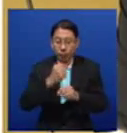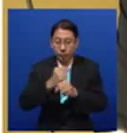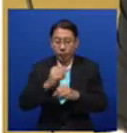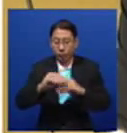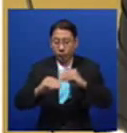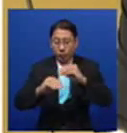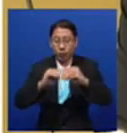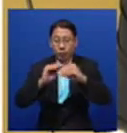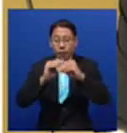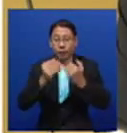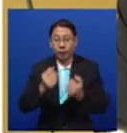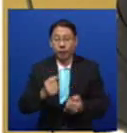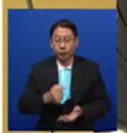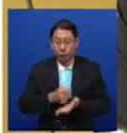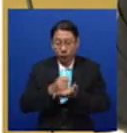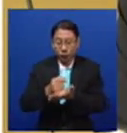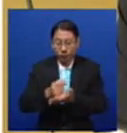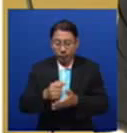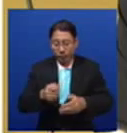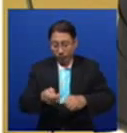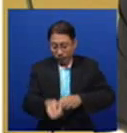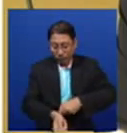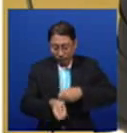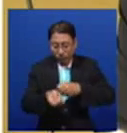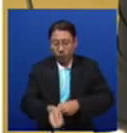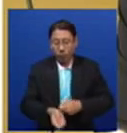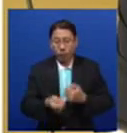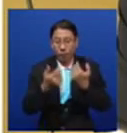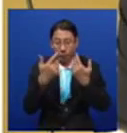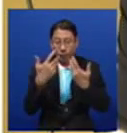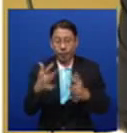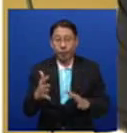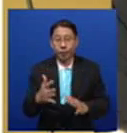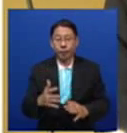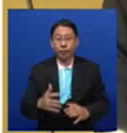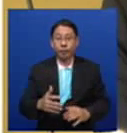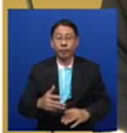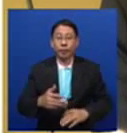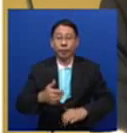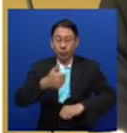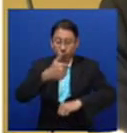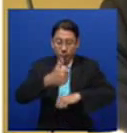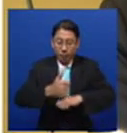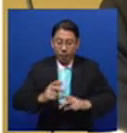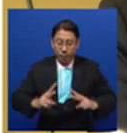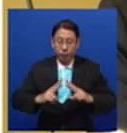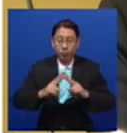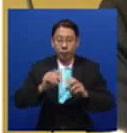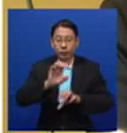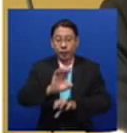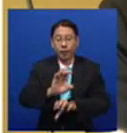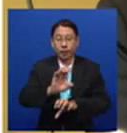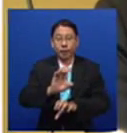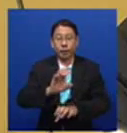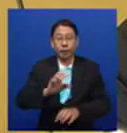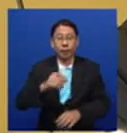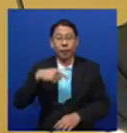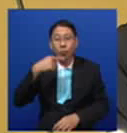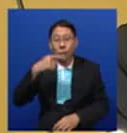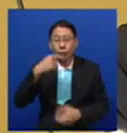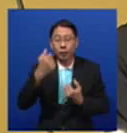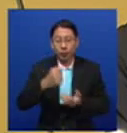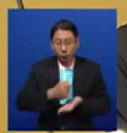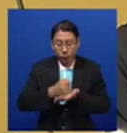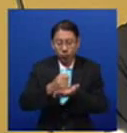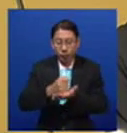างงานสร้างรายได้ช่วยเหลือเกษตรกรในพื้นที่แล้งค่ะพลเอกอนุพงษ์เผ่าจินดารัฐมนตรีว่าการกระทรวงมหาดไทยกล่าวถึงการ